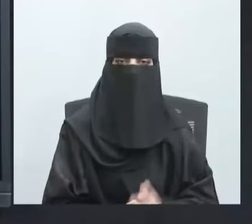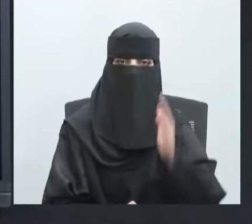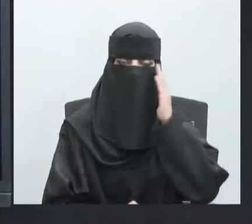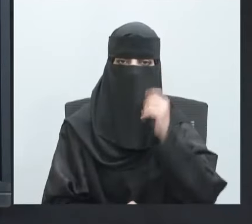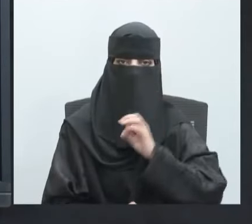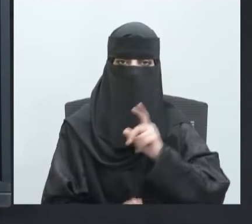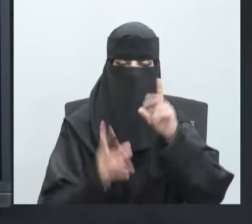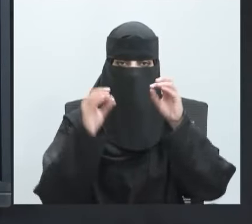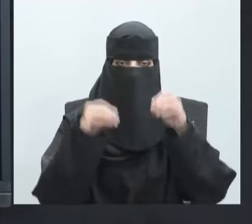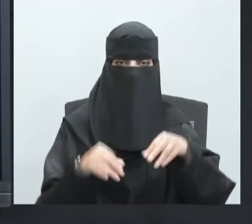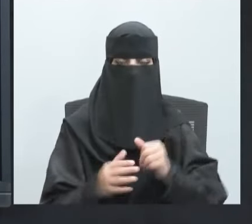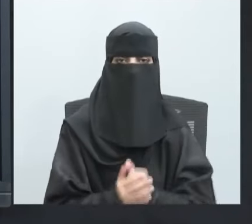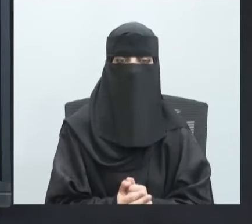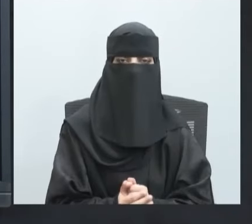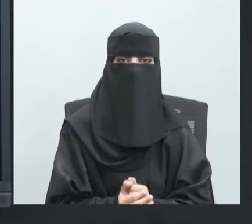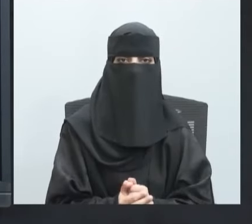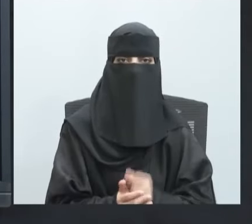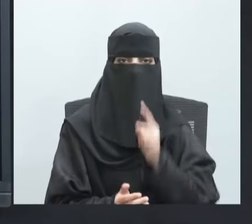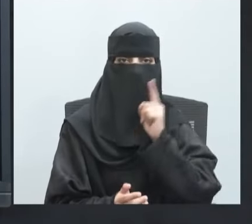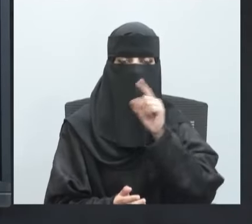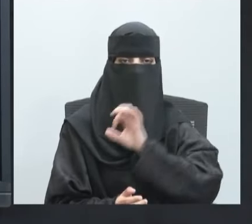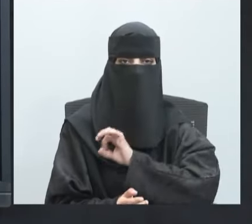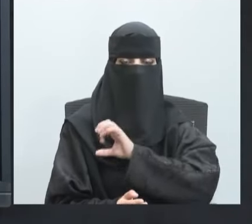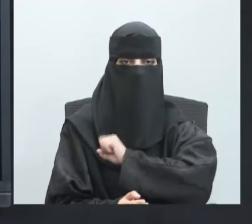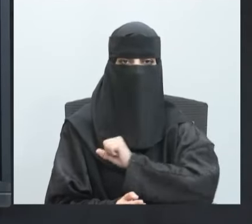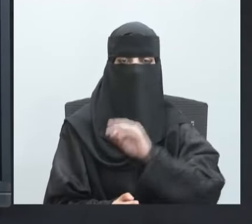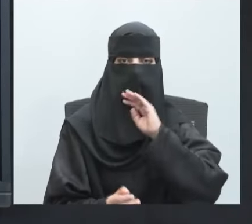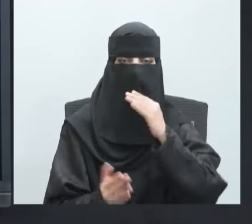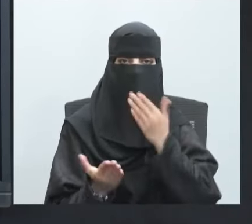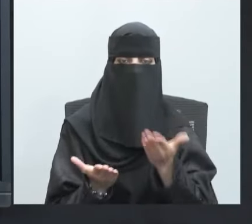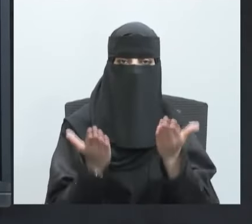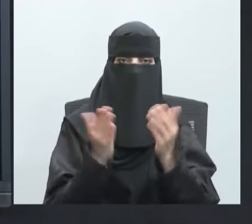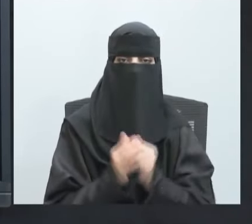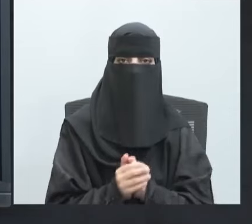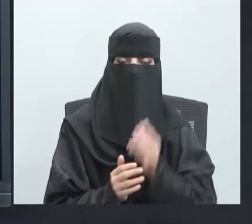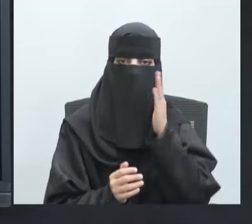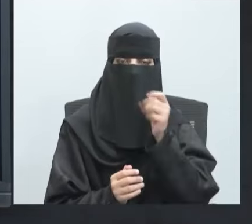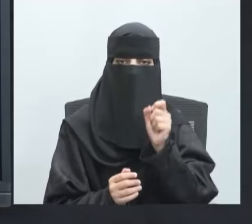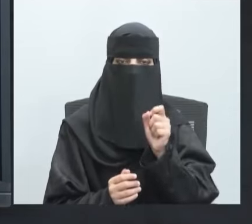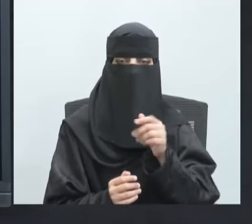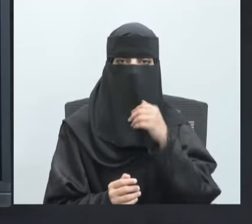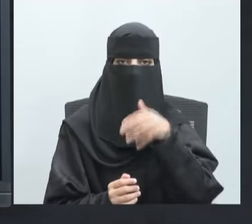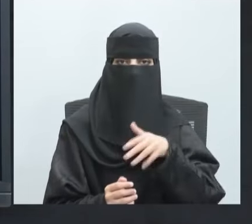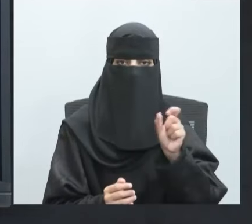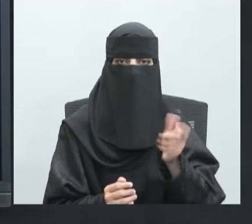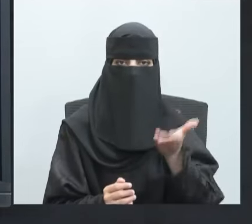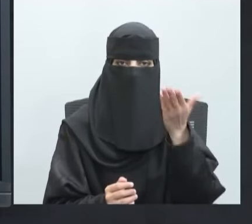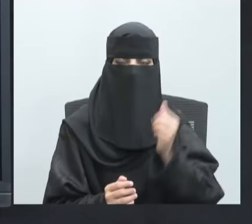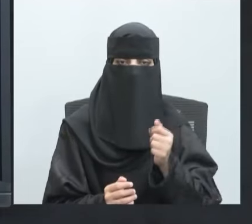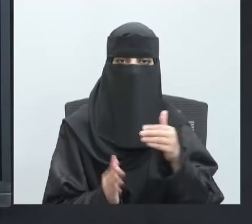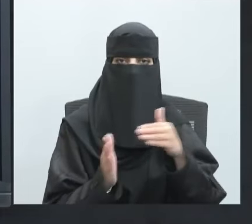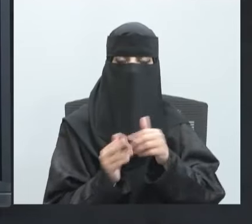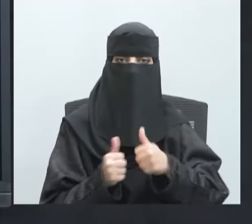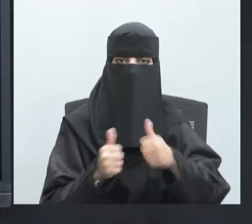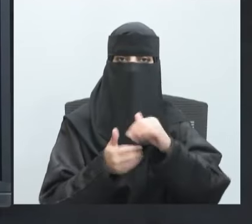السلام عليكم ورحمه الله وبركاته بسم الله الرحمن الرحيم الحمد لله رب العالمين والصلاه والسلام على نبينا محمد